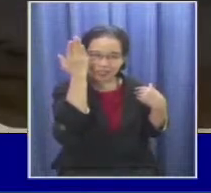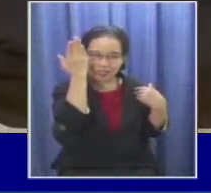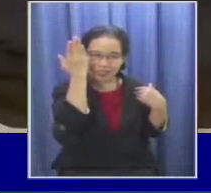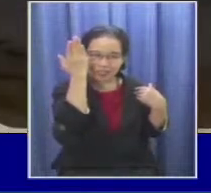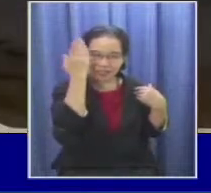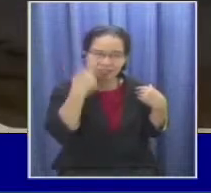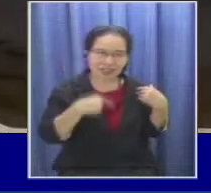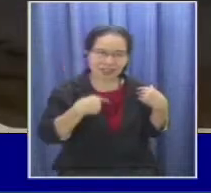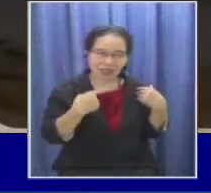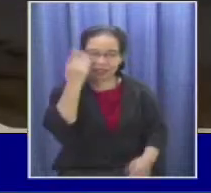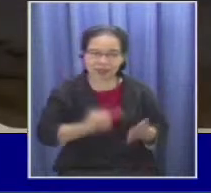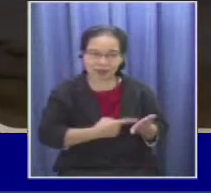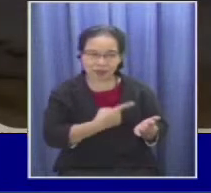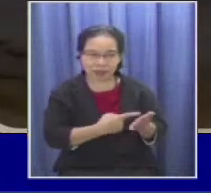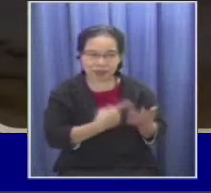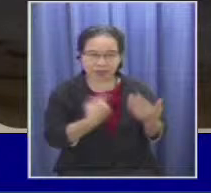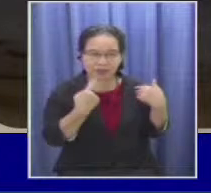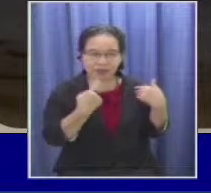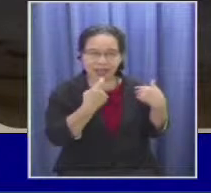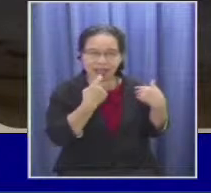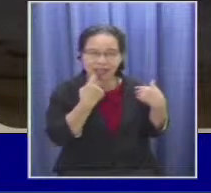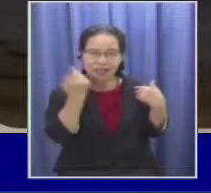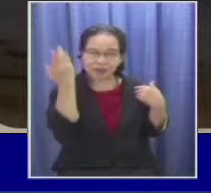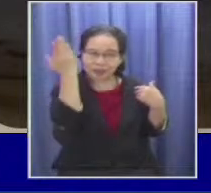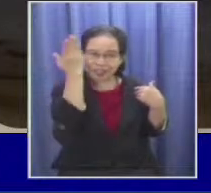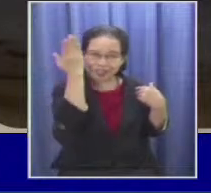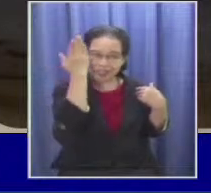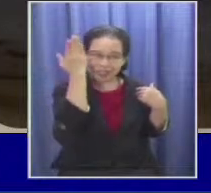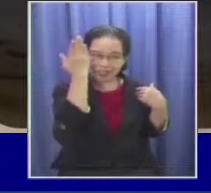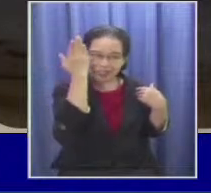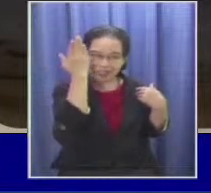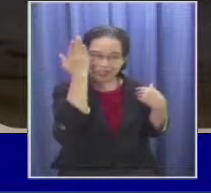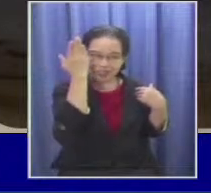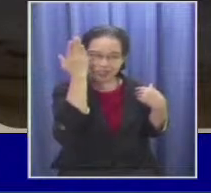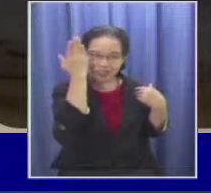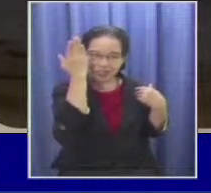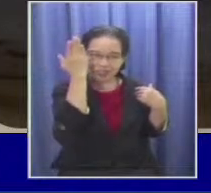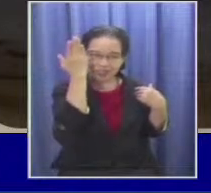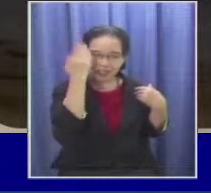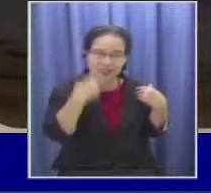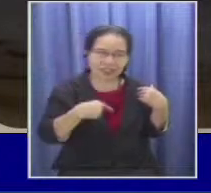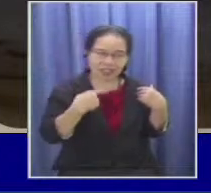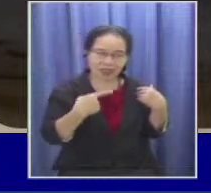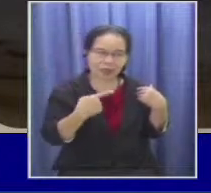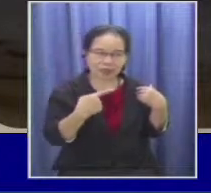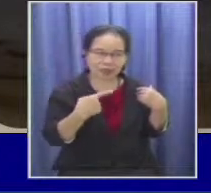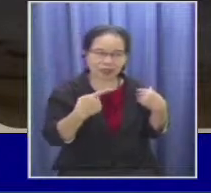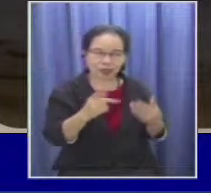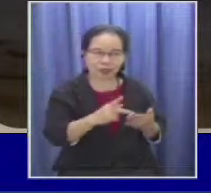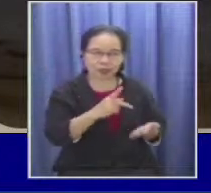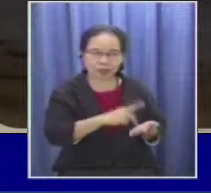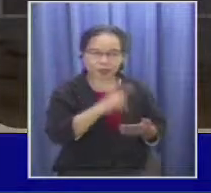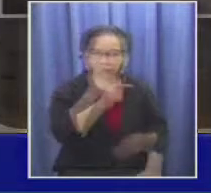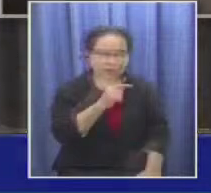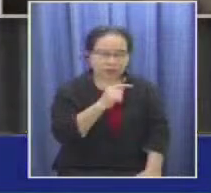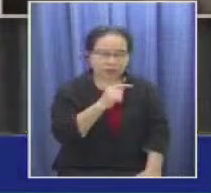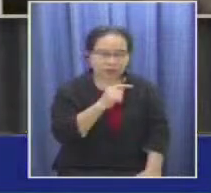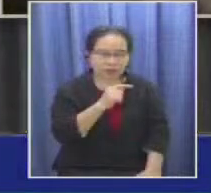so enturo no jaidi enada ni jaidi nkontompo no